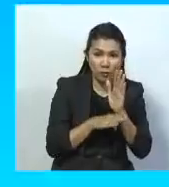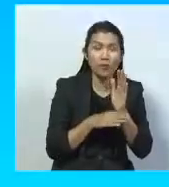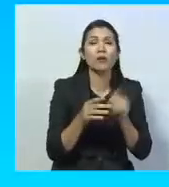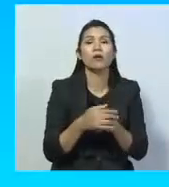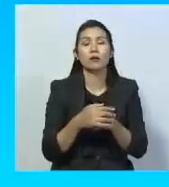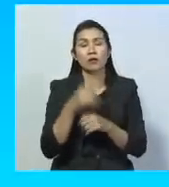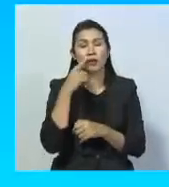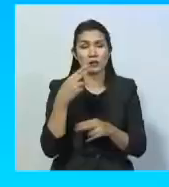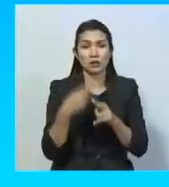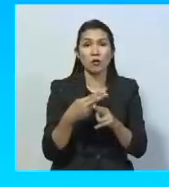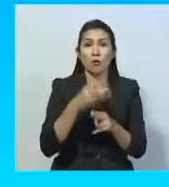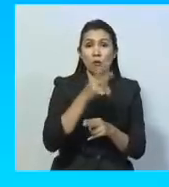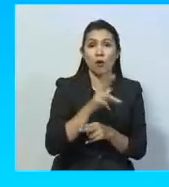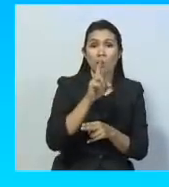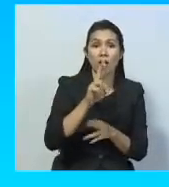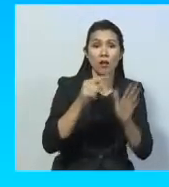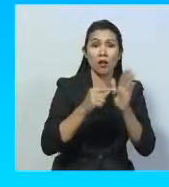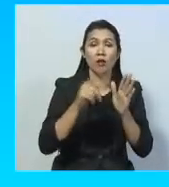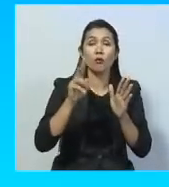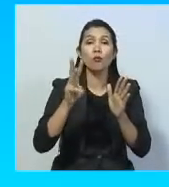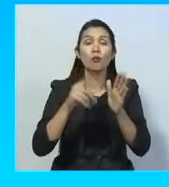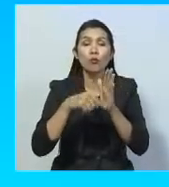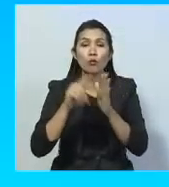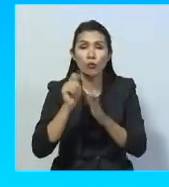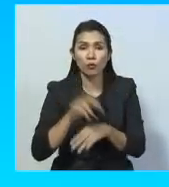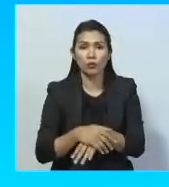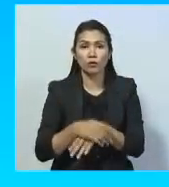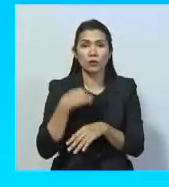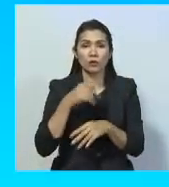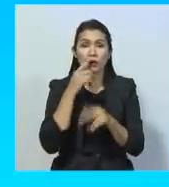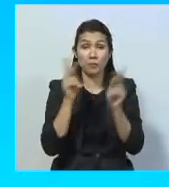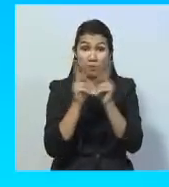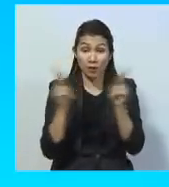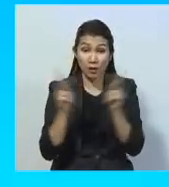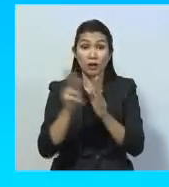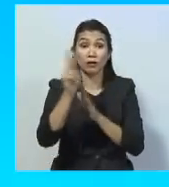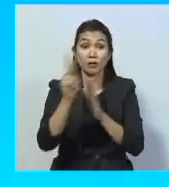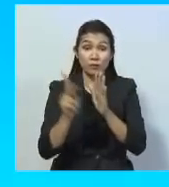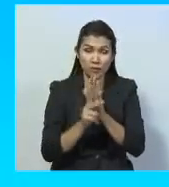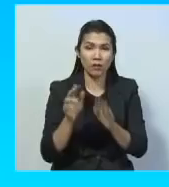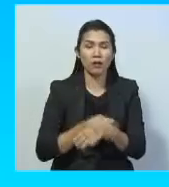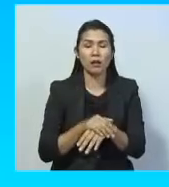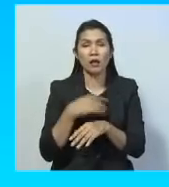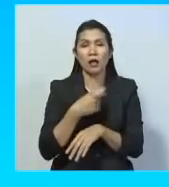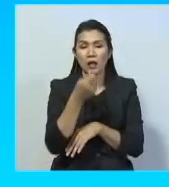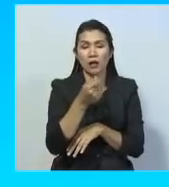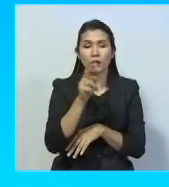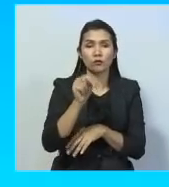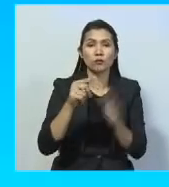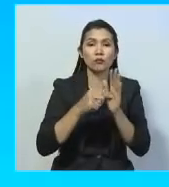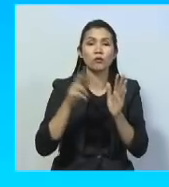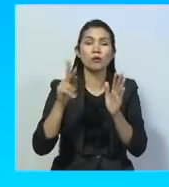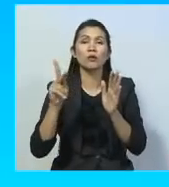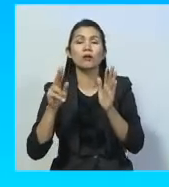รคค่ะมีนายวราวุฒิศิลปะอาชาเป็นประธานมีคณะกรรมการกฎหมายค่ะมีนายอนุรักษ์จุรีมาศเป็นประธ